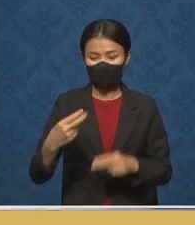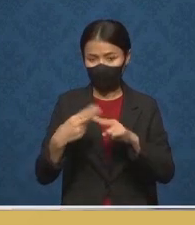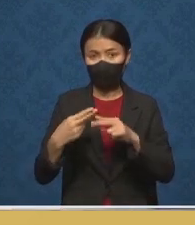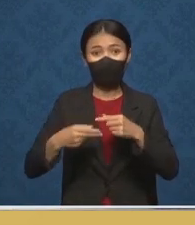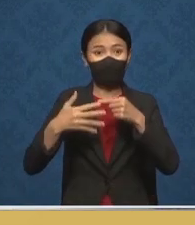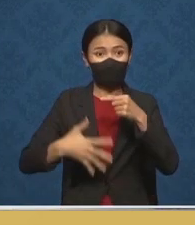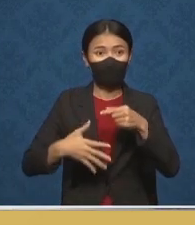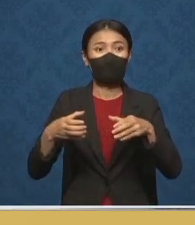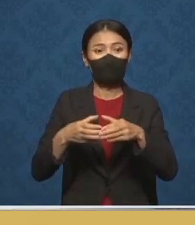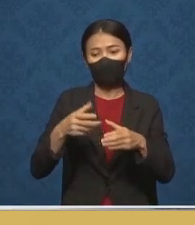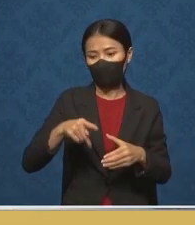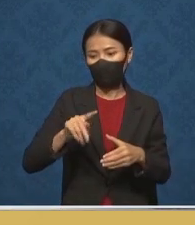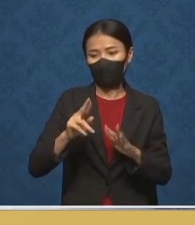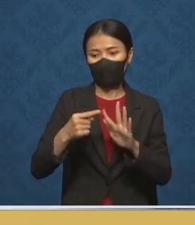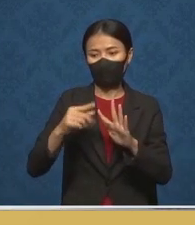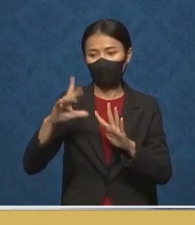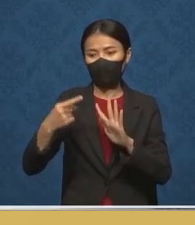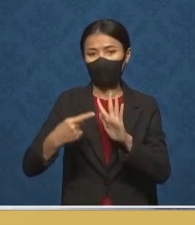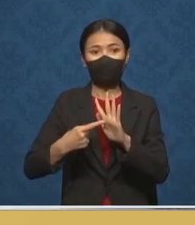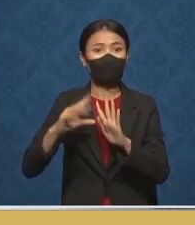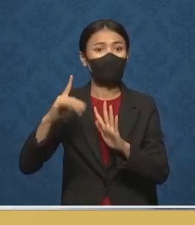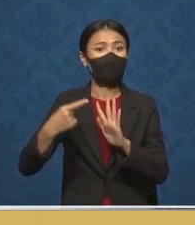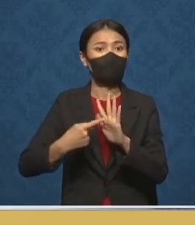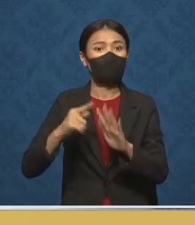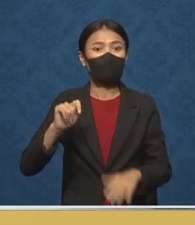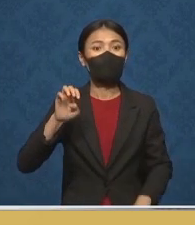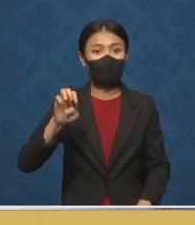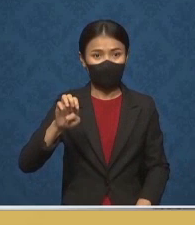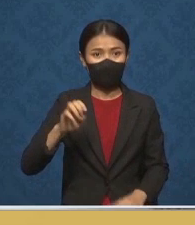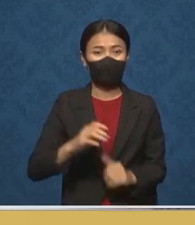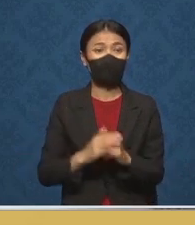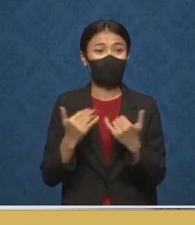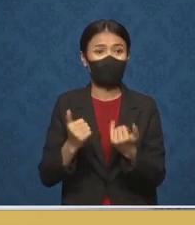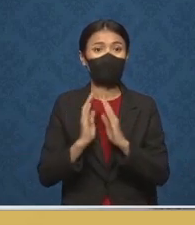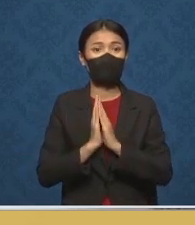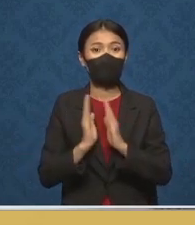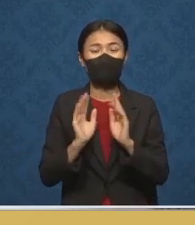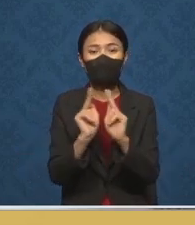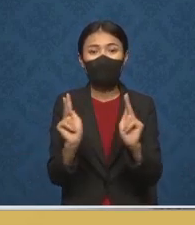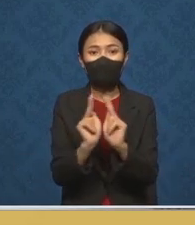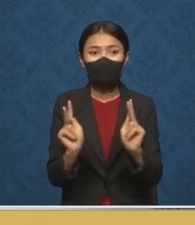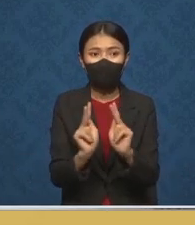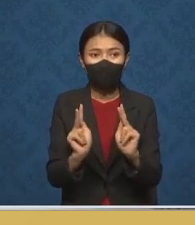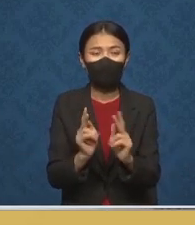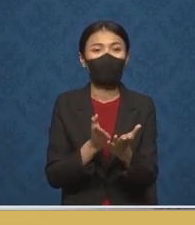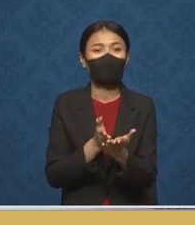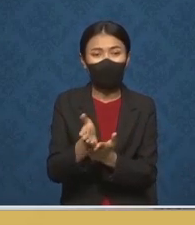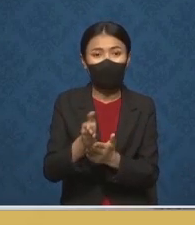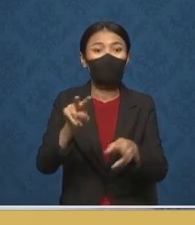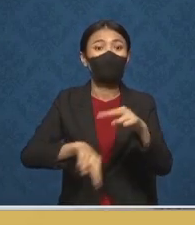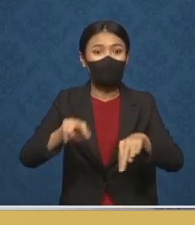รคประชาชาติก่อนอื่นผมต้องขอบพระคุณคณะกรรมการการปกครองน